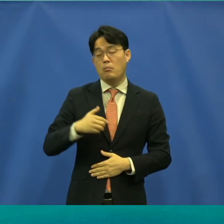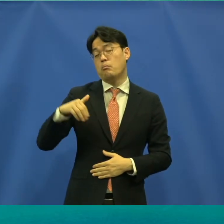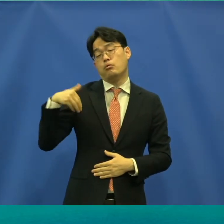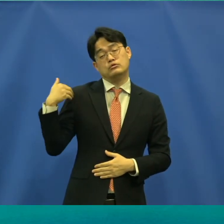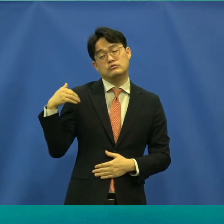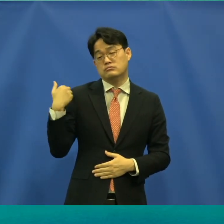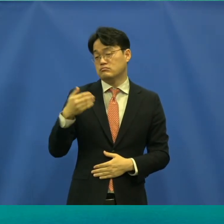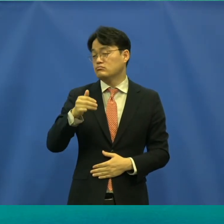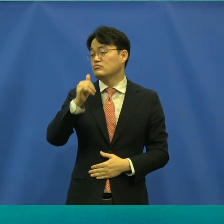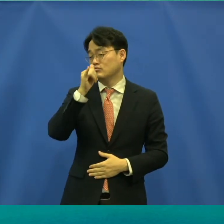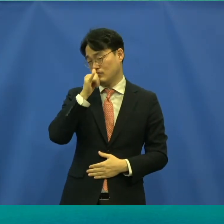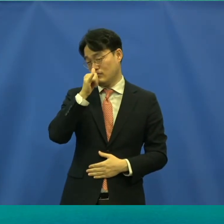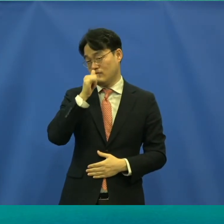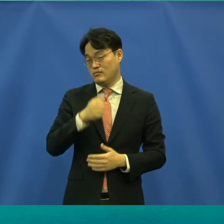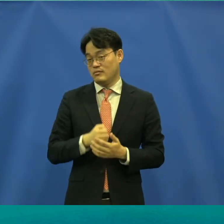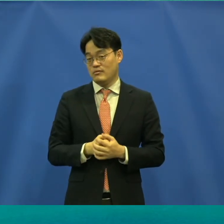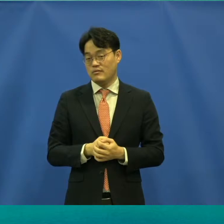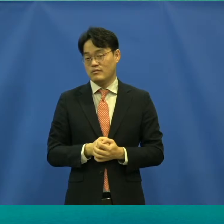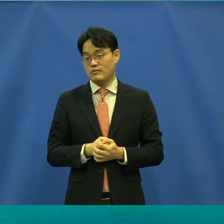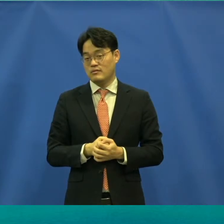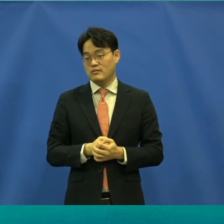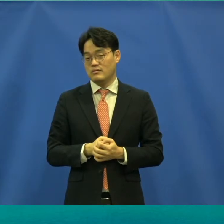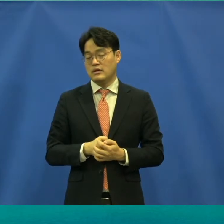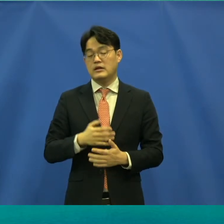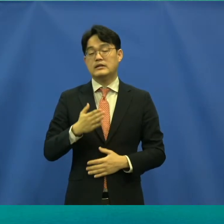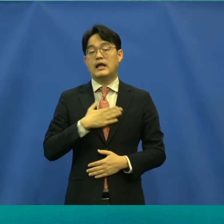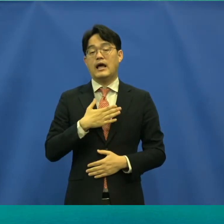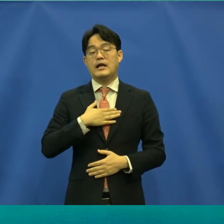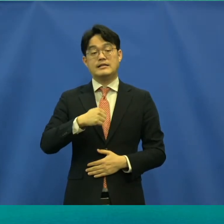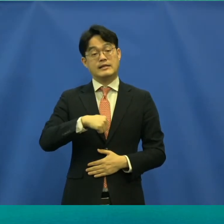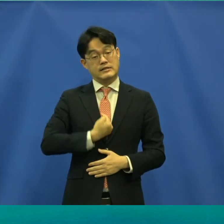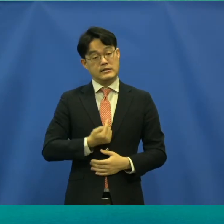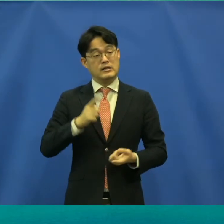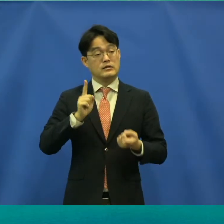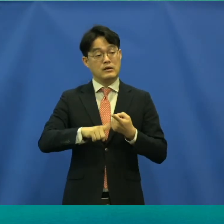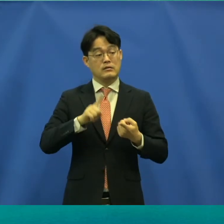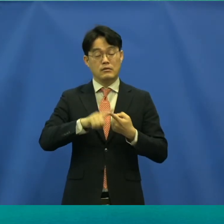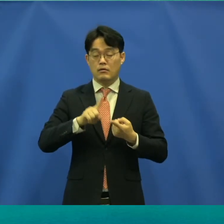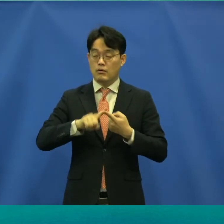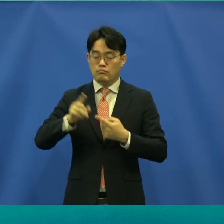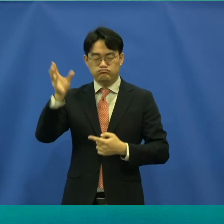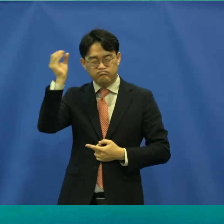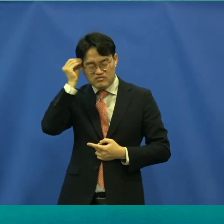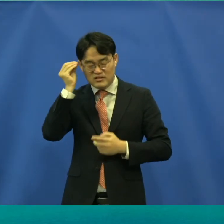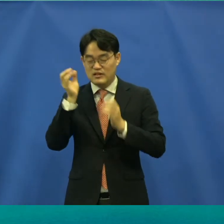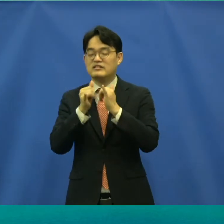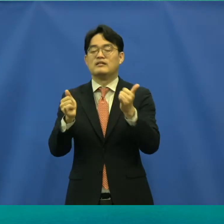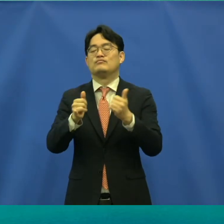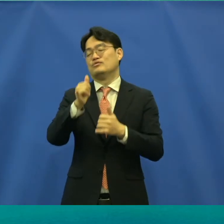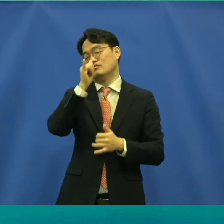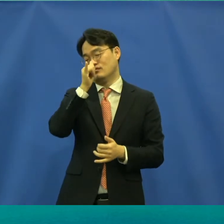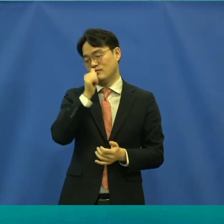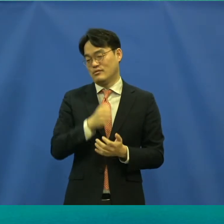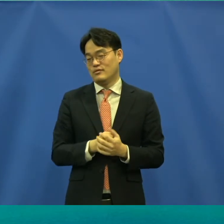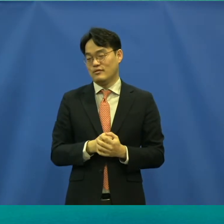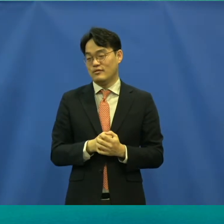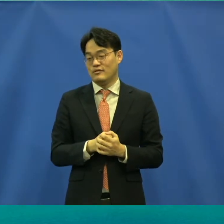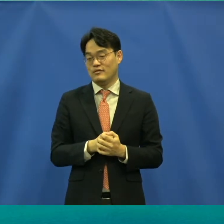그러니까 무지 중에 큰 무지는 자기에 대한 무지입니다. 우리의 삶의 모든 혼란은 거기에서 옵니다.